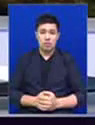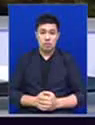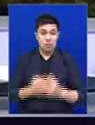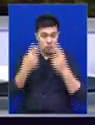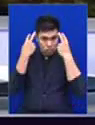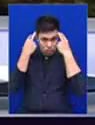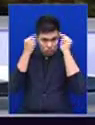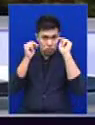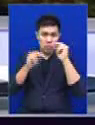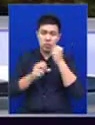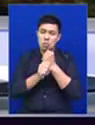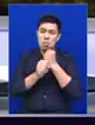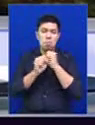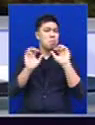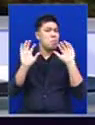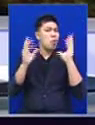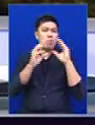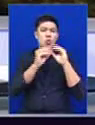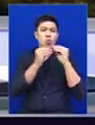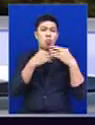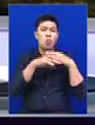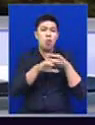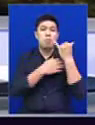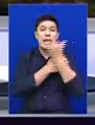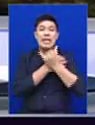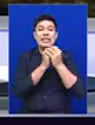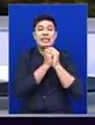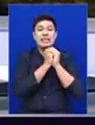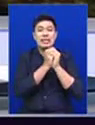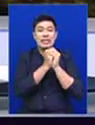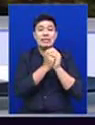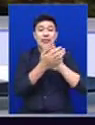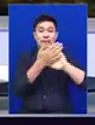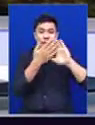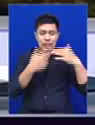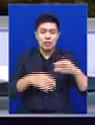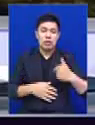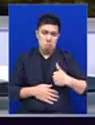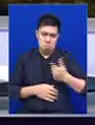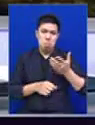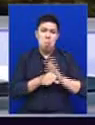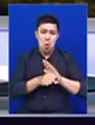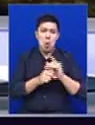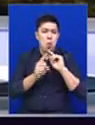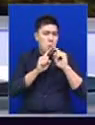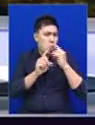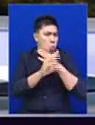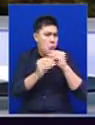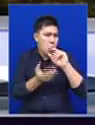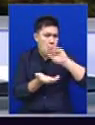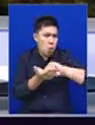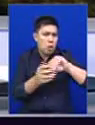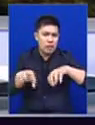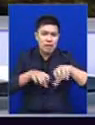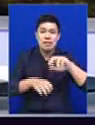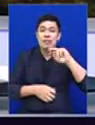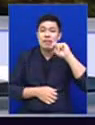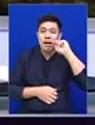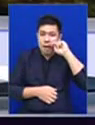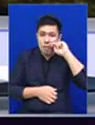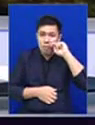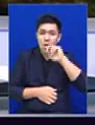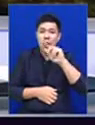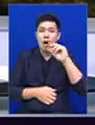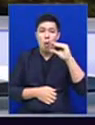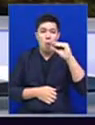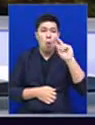ายกรัฐมนตรีเสร็จสิ้นภารกิจร่วมประชุมที่สาธารณรัฐประชาชนจีนแล้วนะครับแสดงความพอใจที่มีการแลกเปลี่ยนข้อมูลด้านบริหารจัดการน้ำในแม่น้ำโ